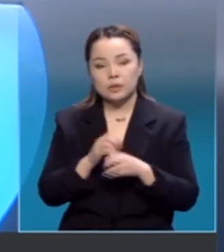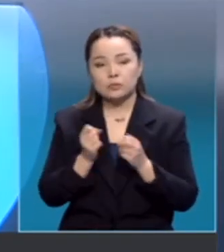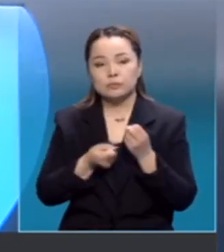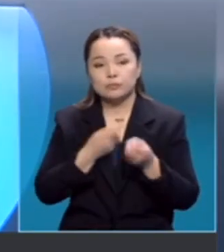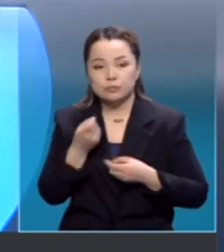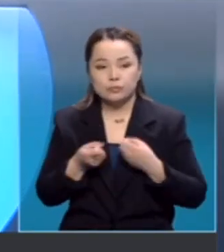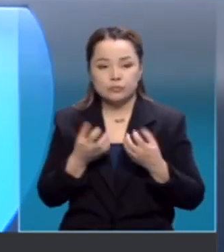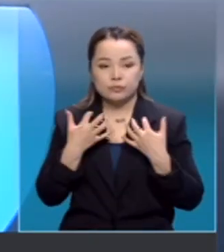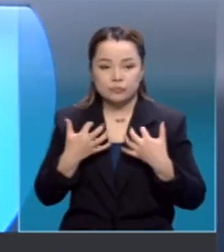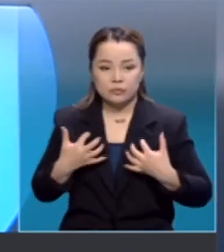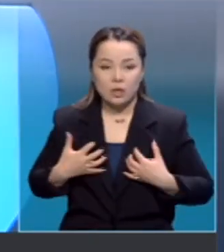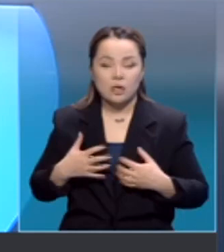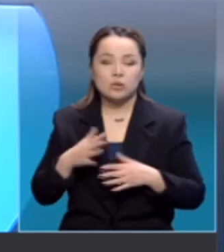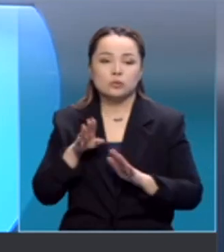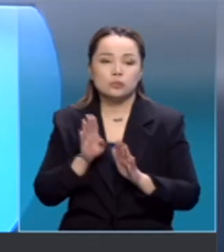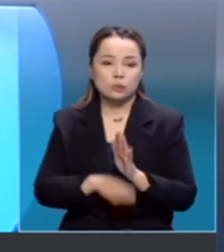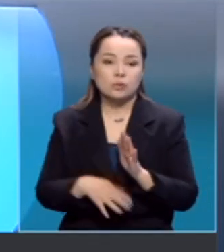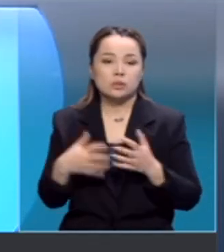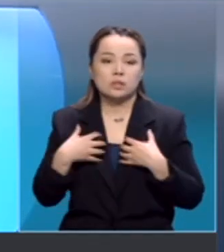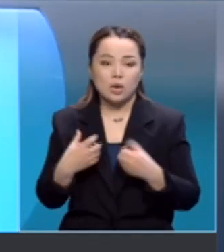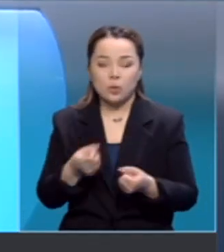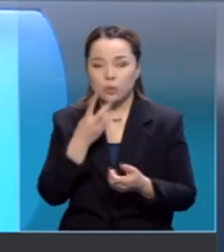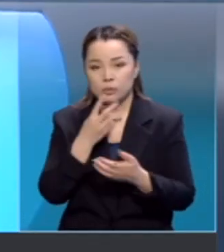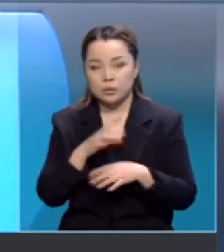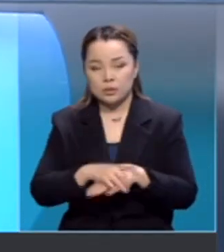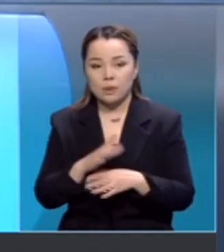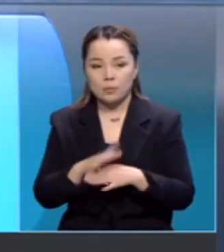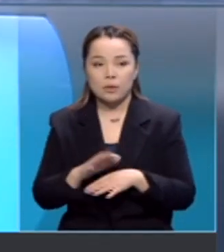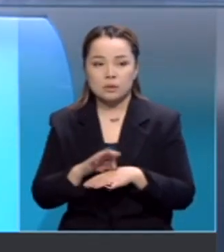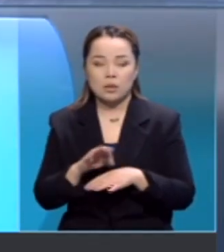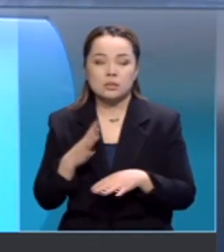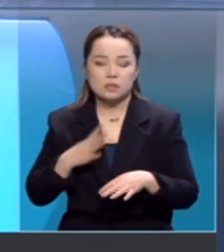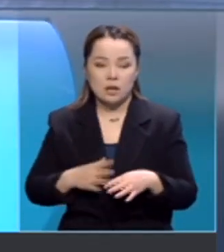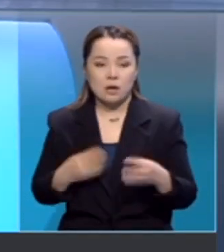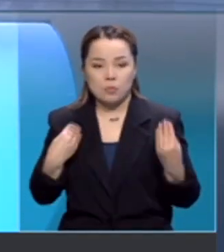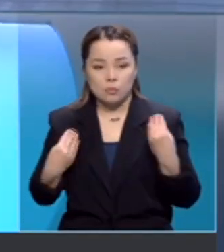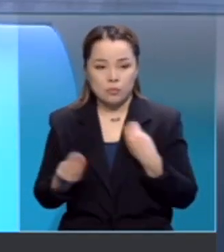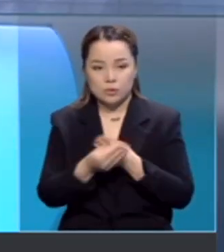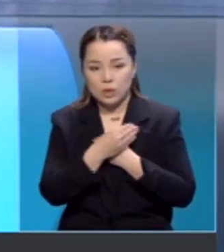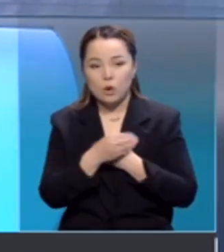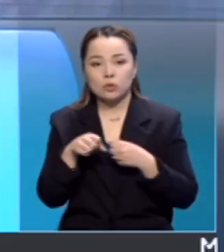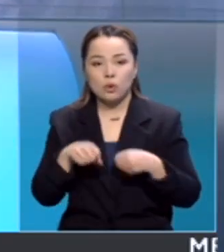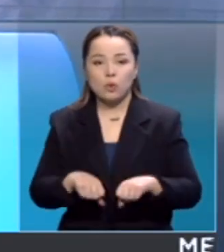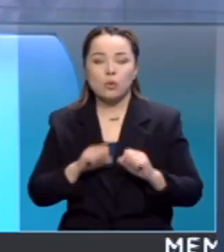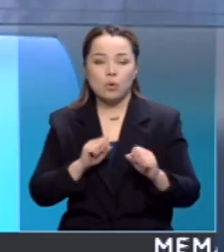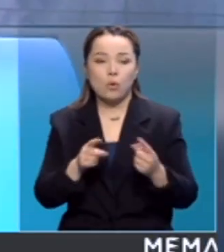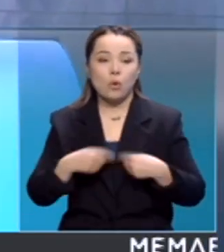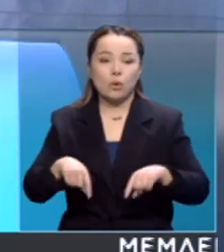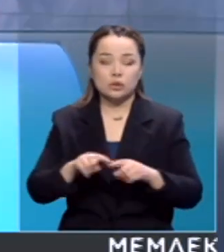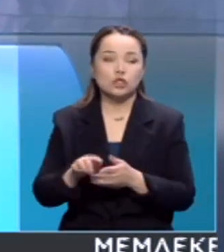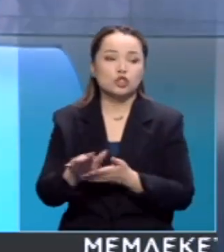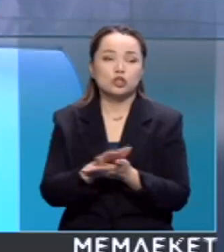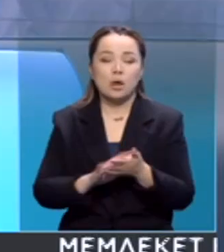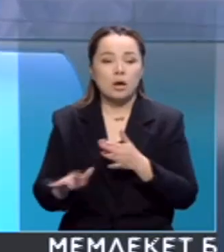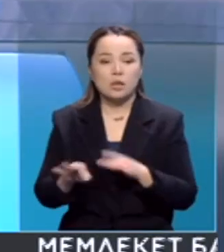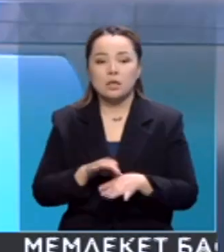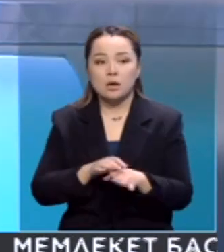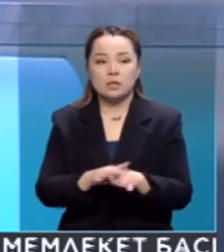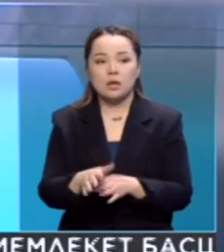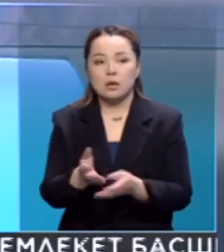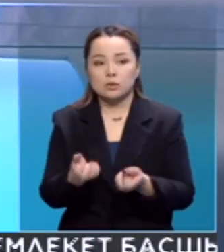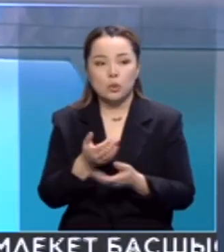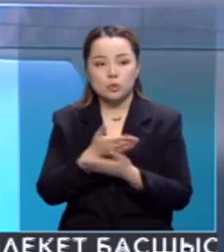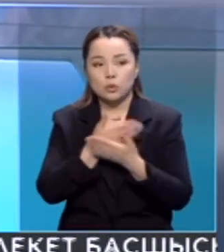бөртіп, денсаулығы нашарлап кеткен айтады. Қазір ол бүркеніп жүрге мәжбір, айтуынша құқорғау органдары әзірге ешқандай шара қолданбай